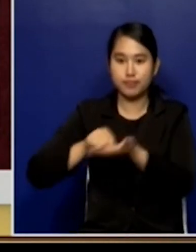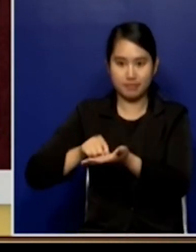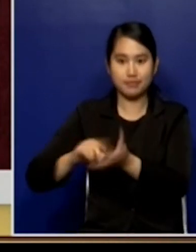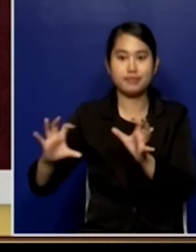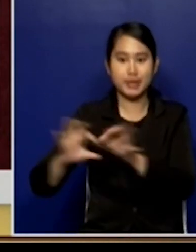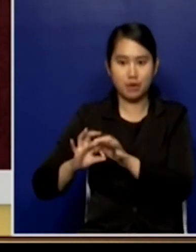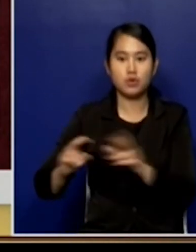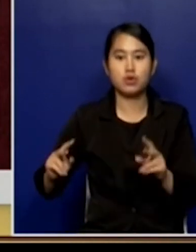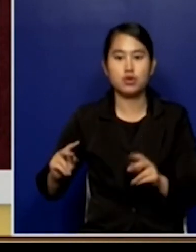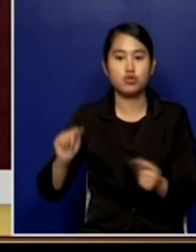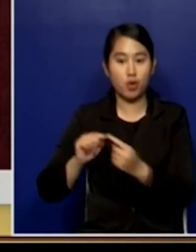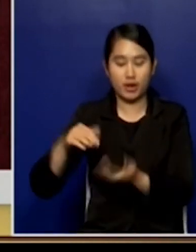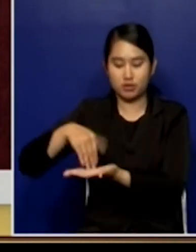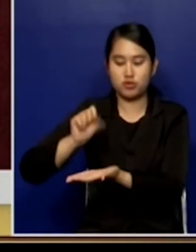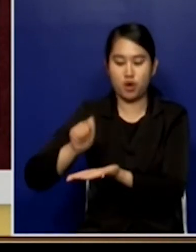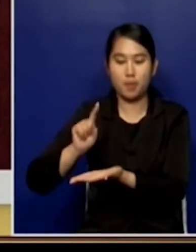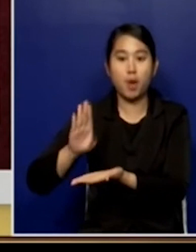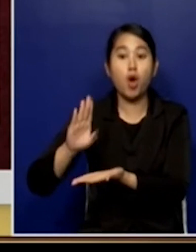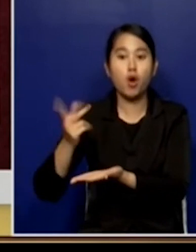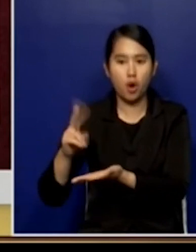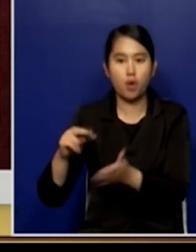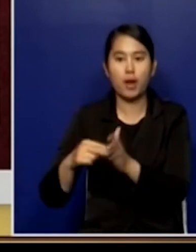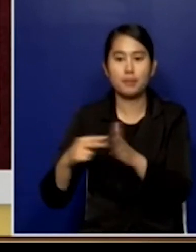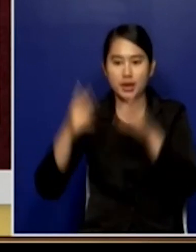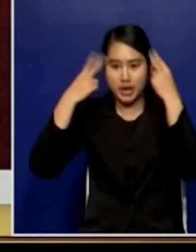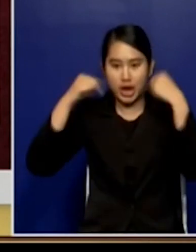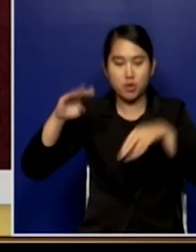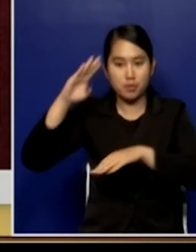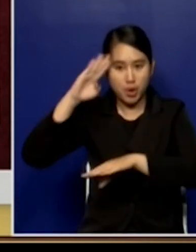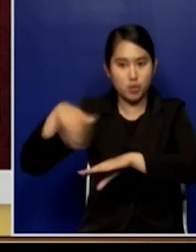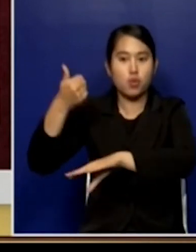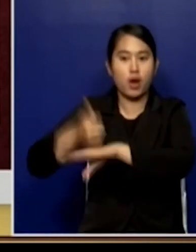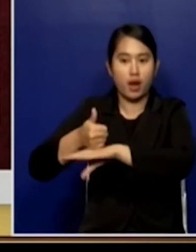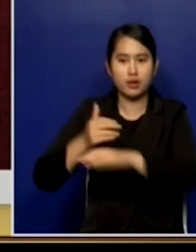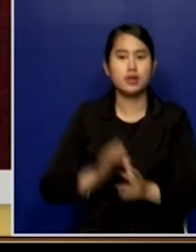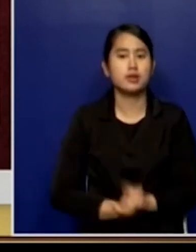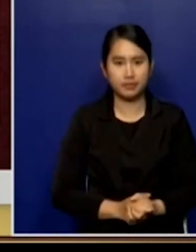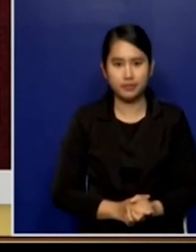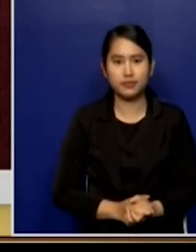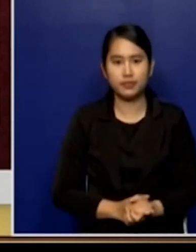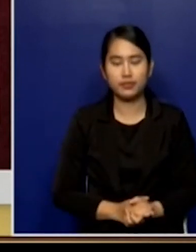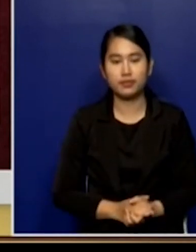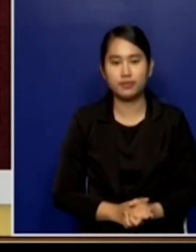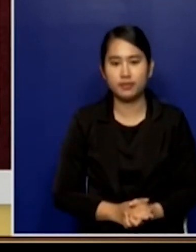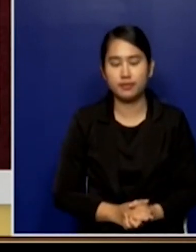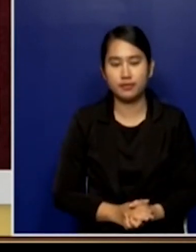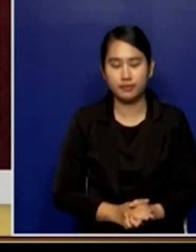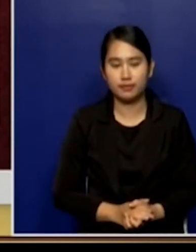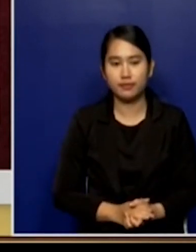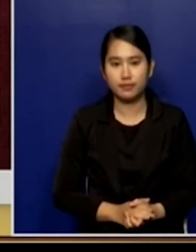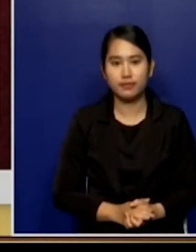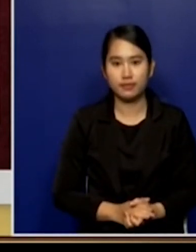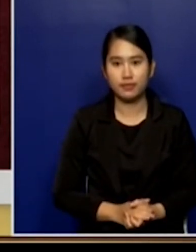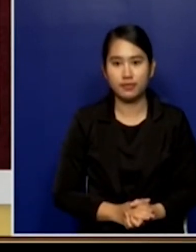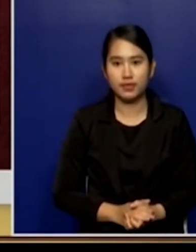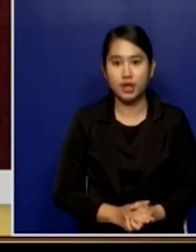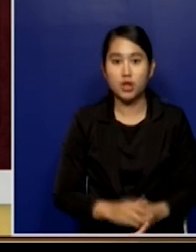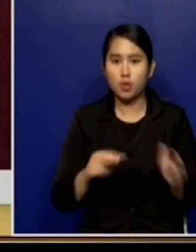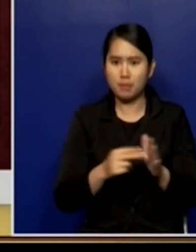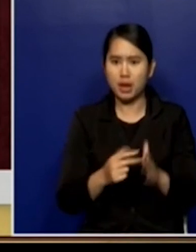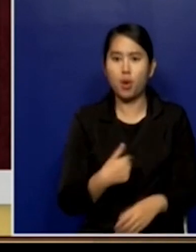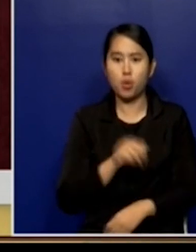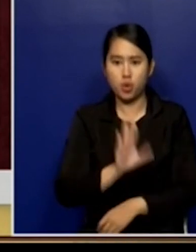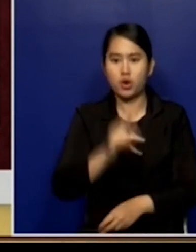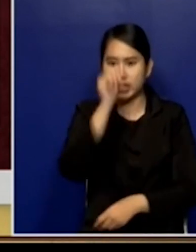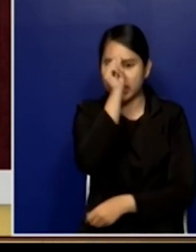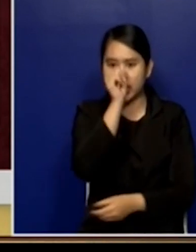งานอไมได้นอกจากสอบคอที่มผลเองปยตจโชาเป็ผภาพัชาสูสุดทำไมฮะ ขนาด AstraZenecaMade in India นยจะไม่เอา